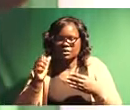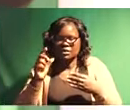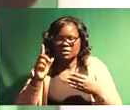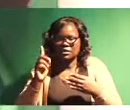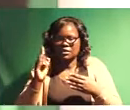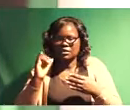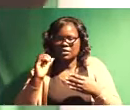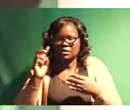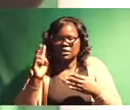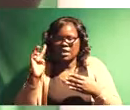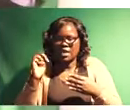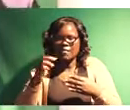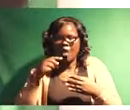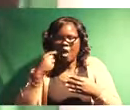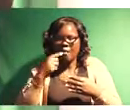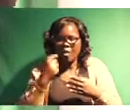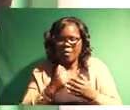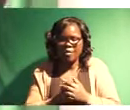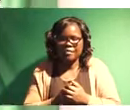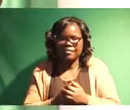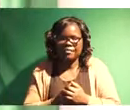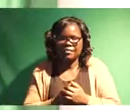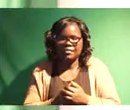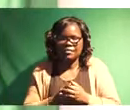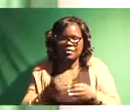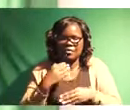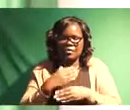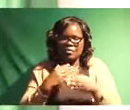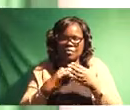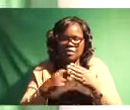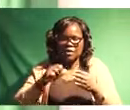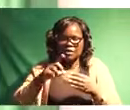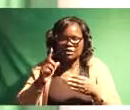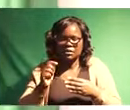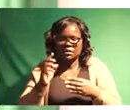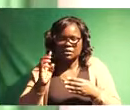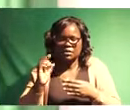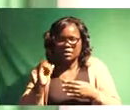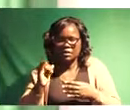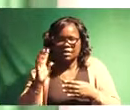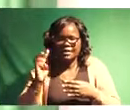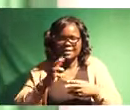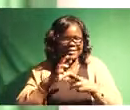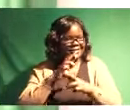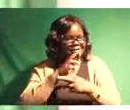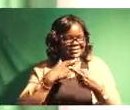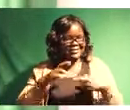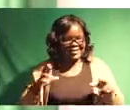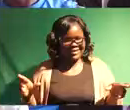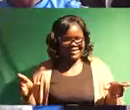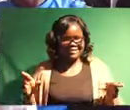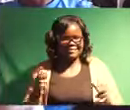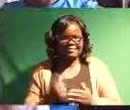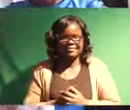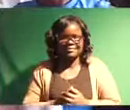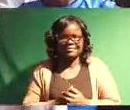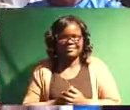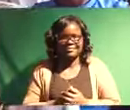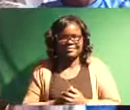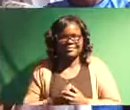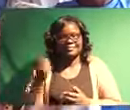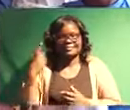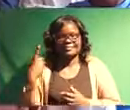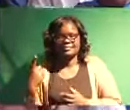stadium ya Maua. Mimi nitawajengea stadium ya Maua, mrelax. Hiyo kama